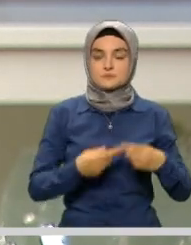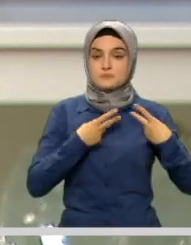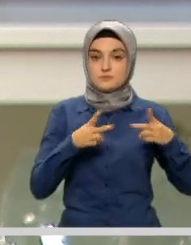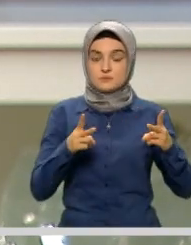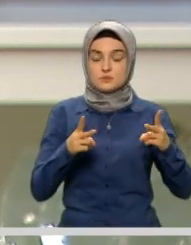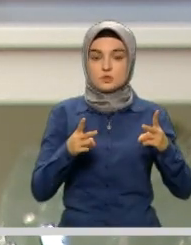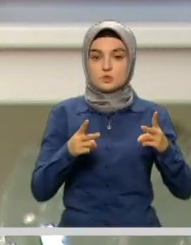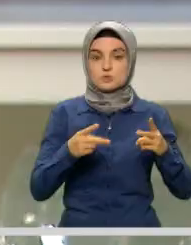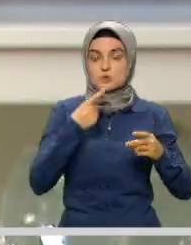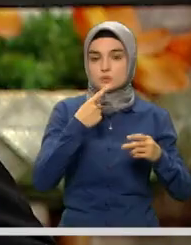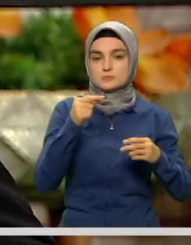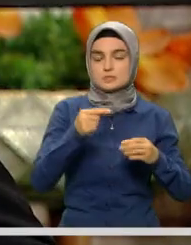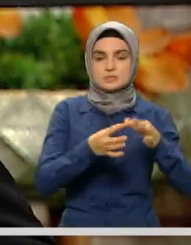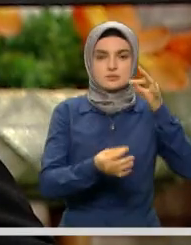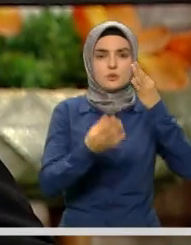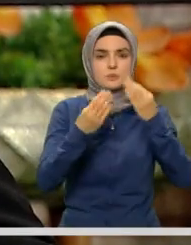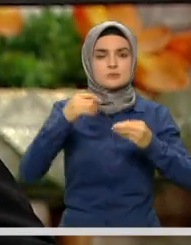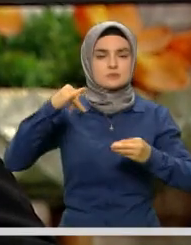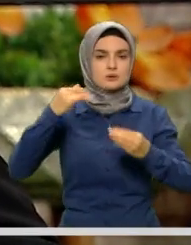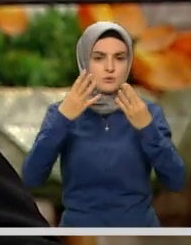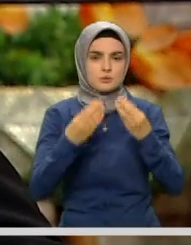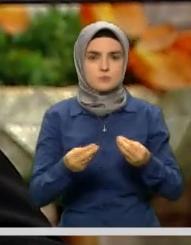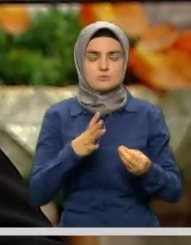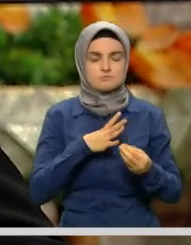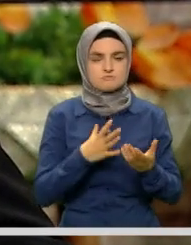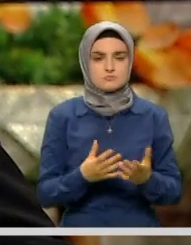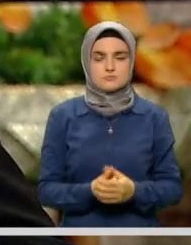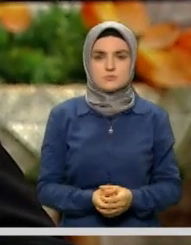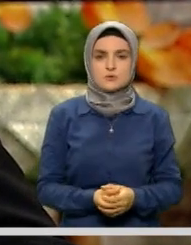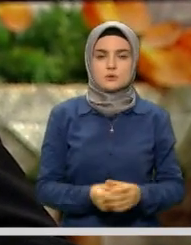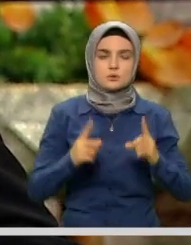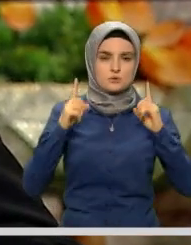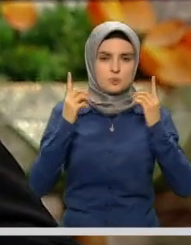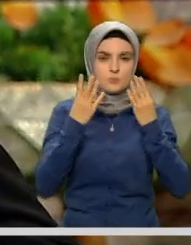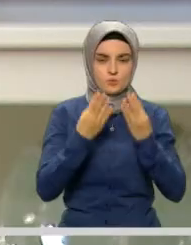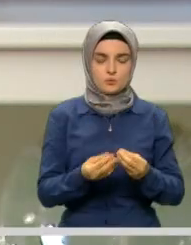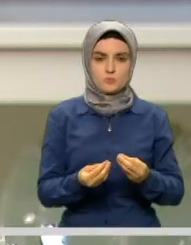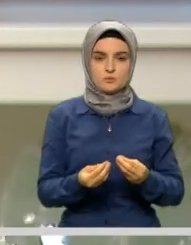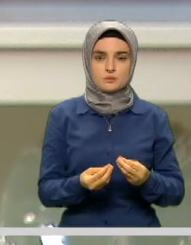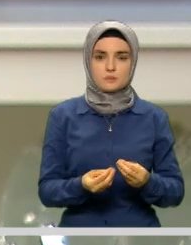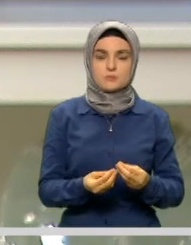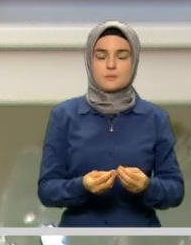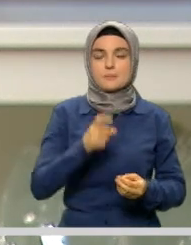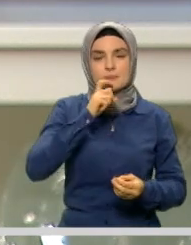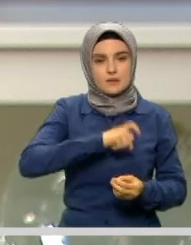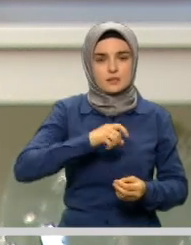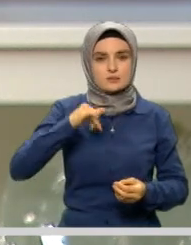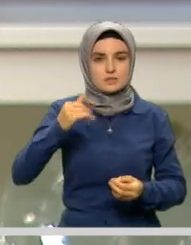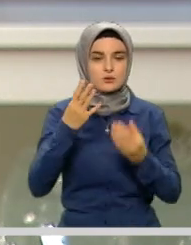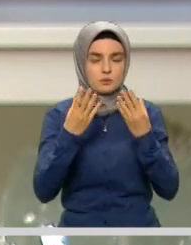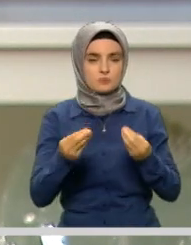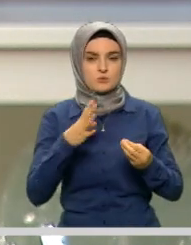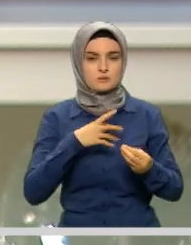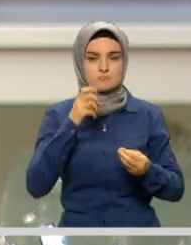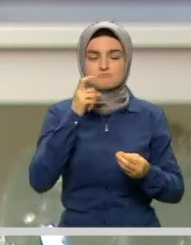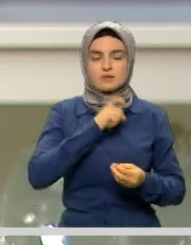insan olmakla çok yakın gelir bana hep böyle tövbe halinde olmak. Çünkü böyle hataya çok yakın Tabii. varlıklarız gibi. Hatta hatasızımız yok